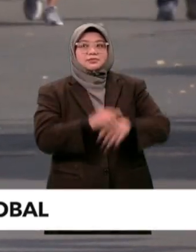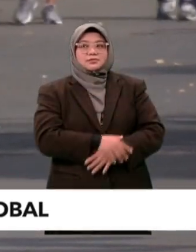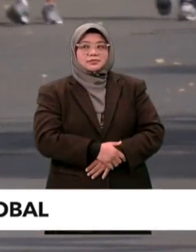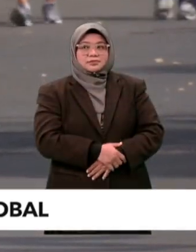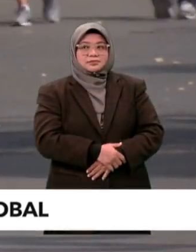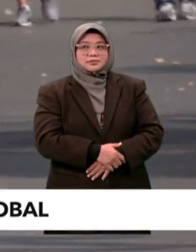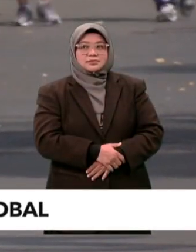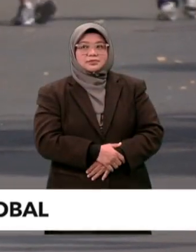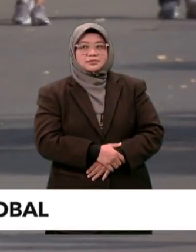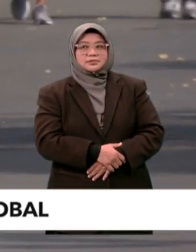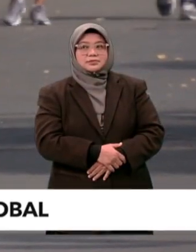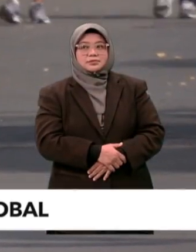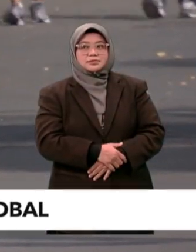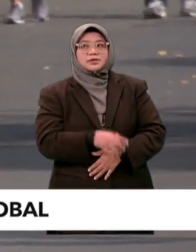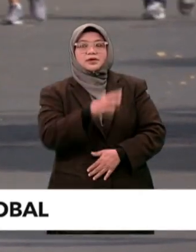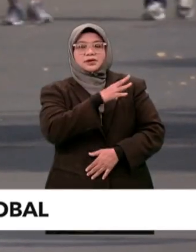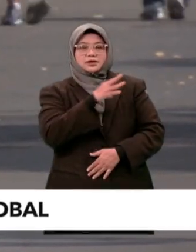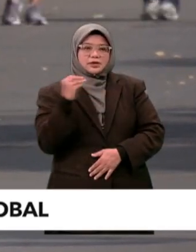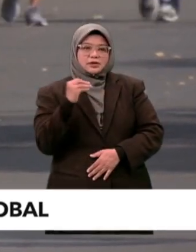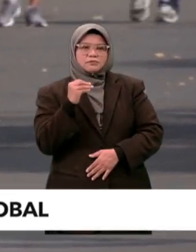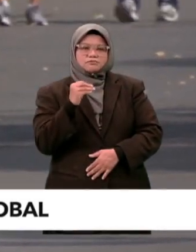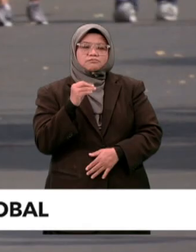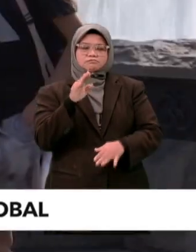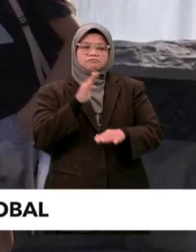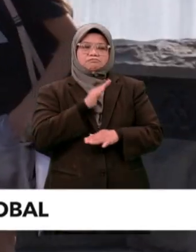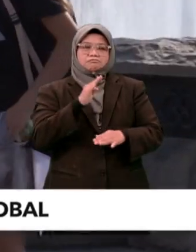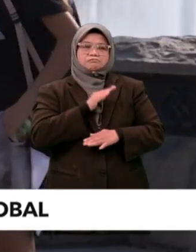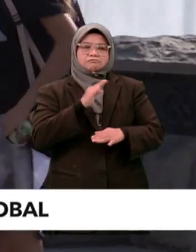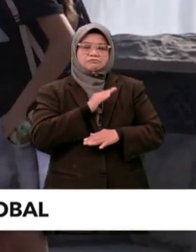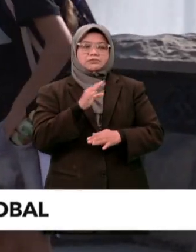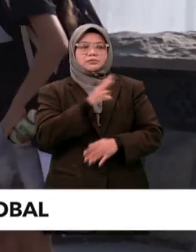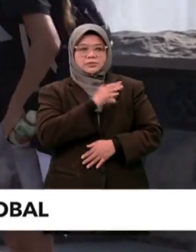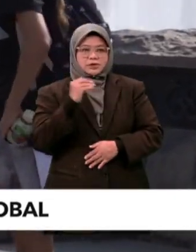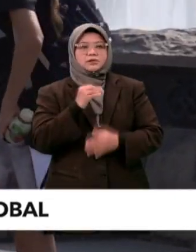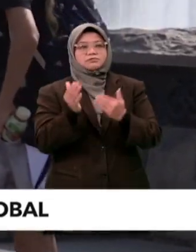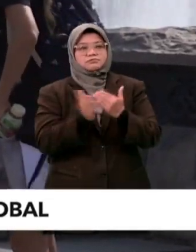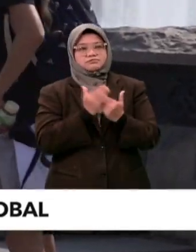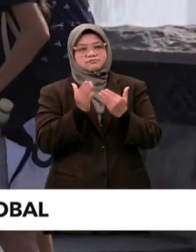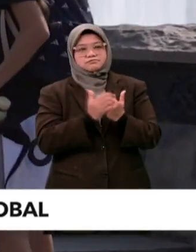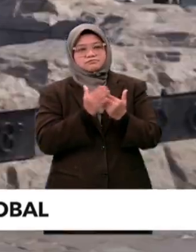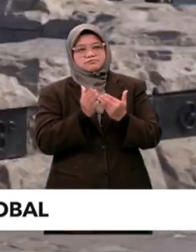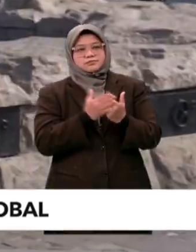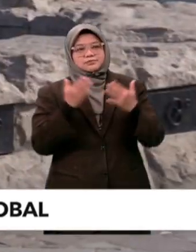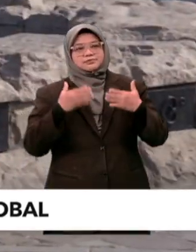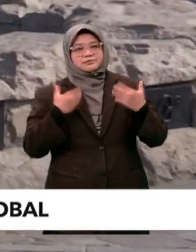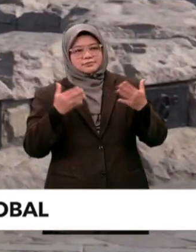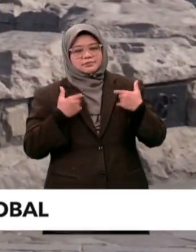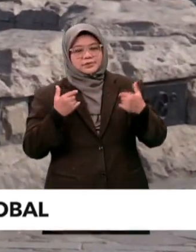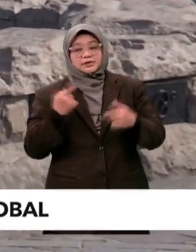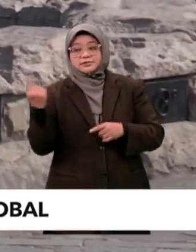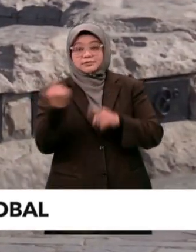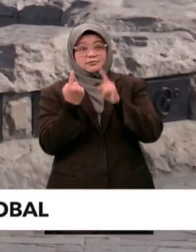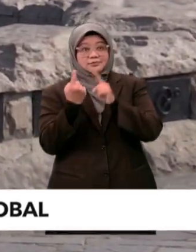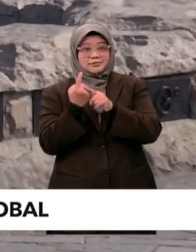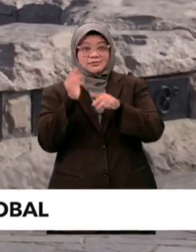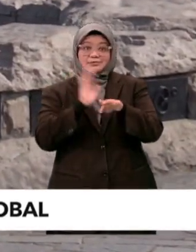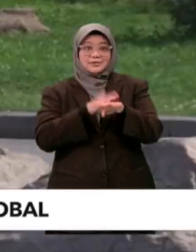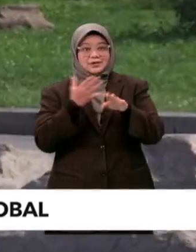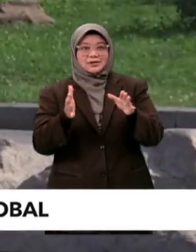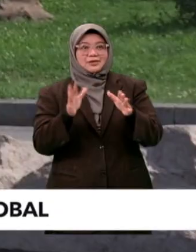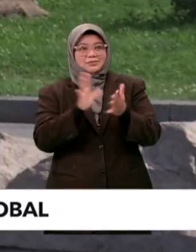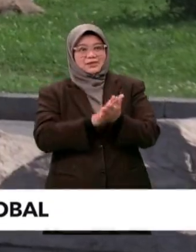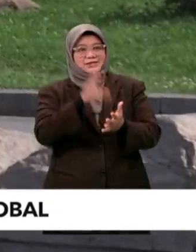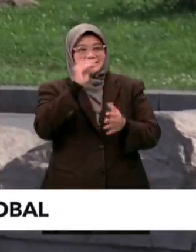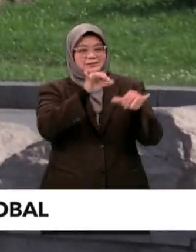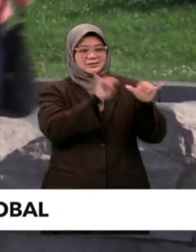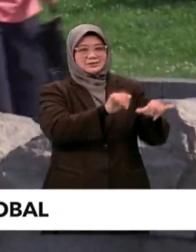mereka cukup pu jadi saya senang seorang Bekas pelajar Saya sekarang di